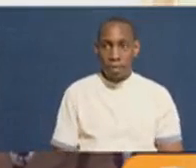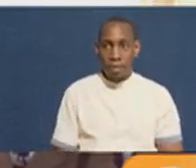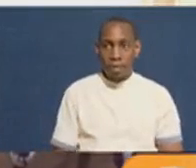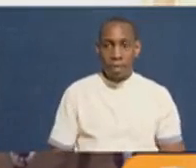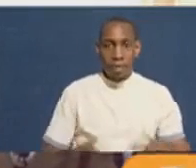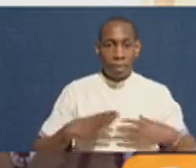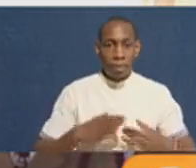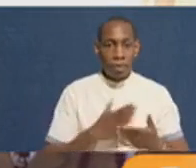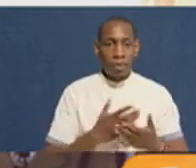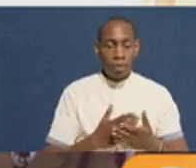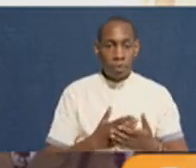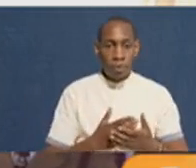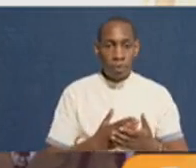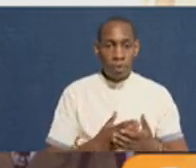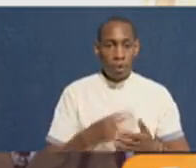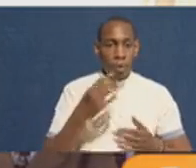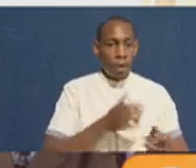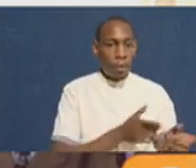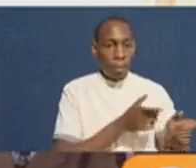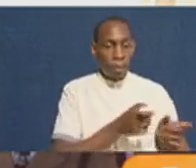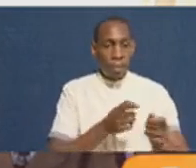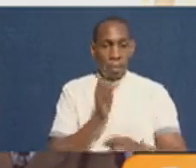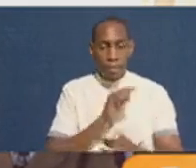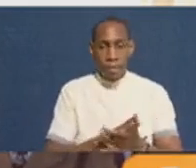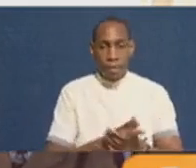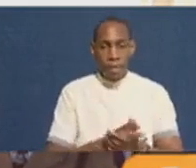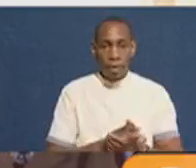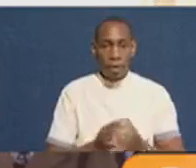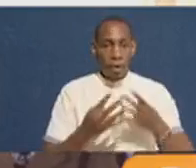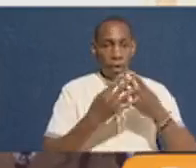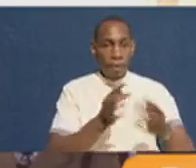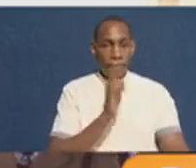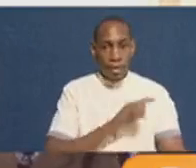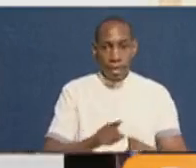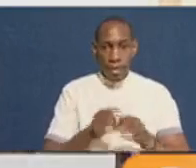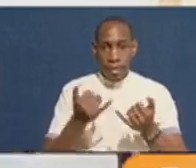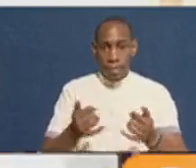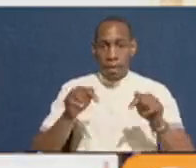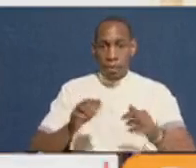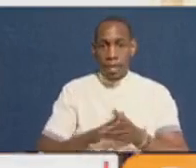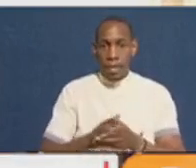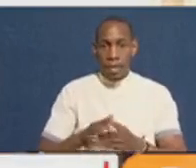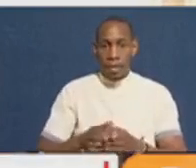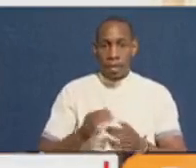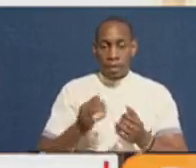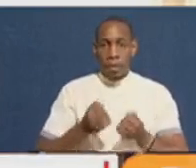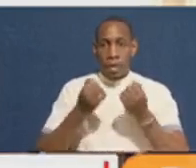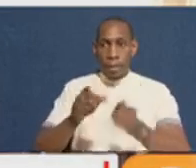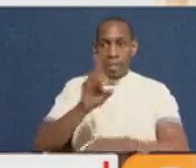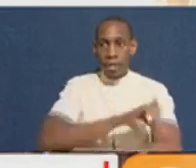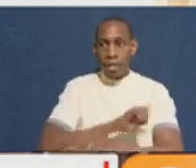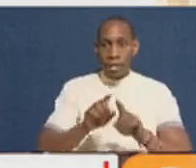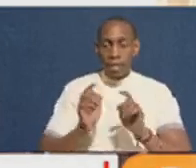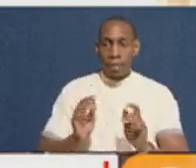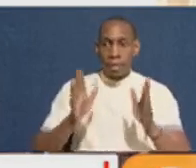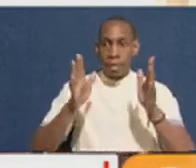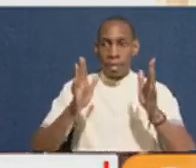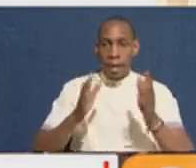damu, wakapigwa marisasi, wakafungwa, ndio leo tuna Mashujaa Day na